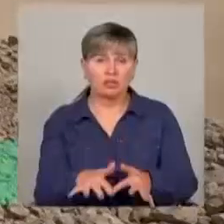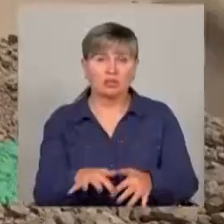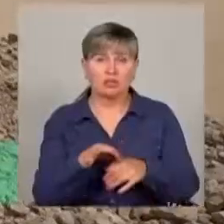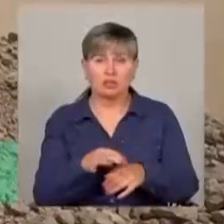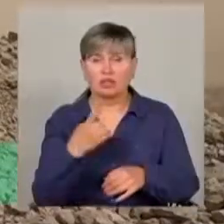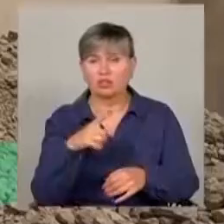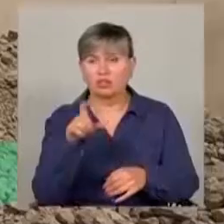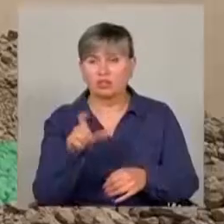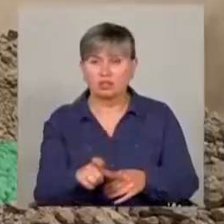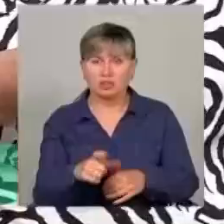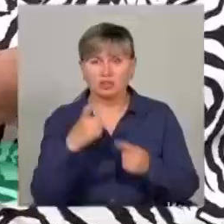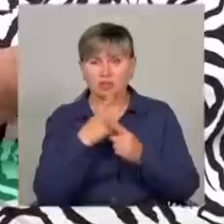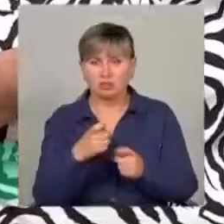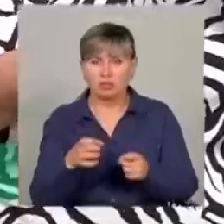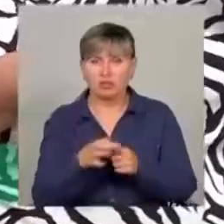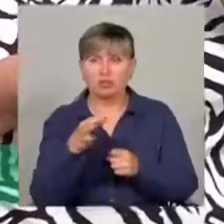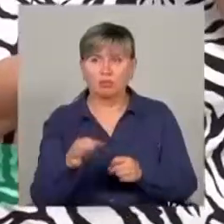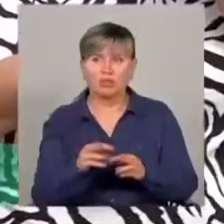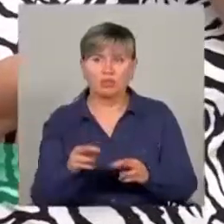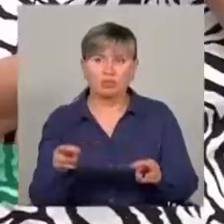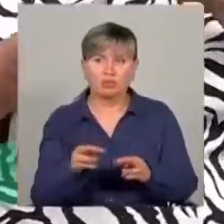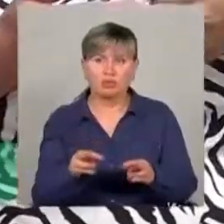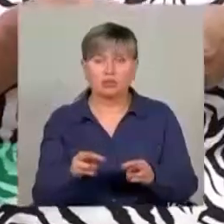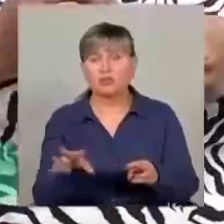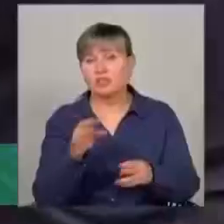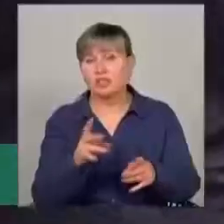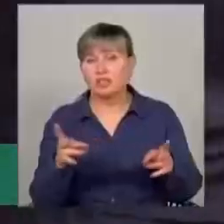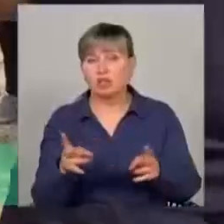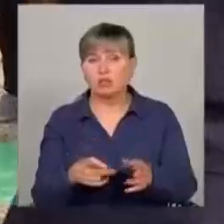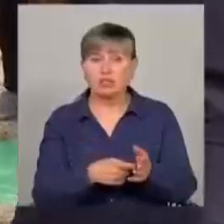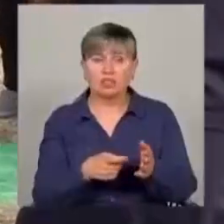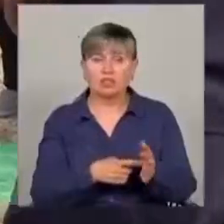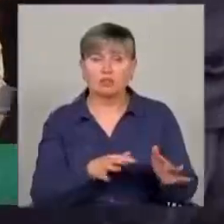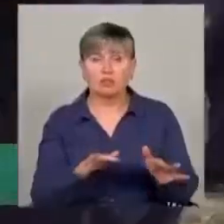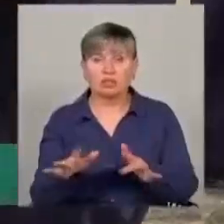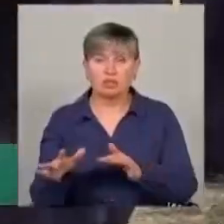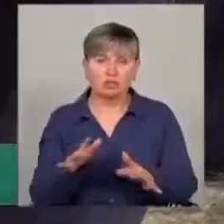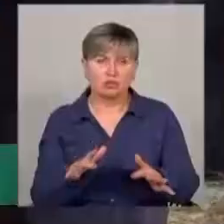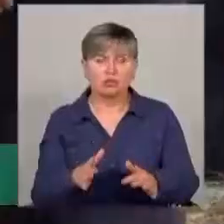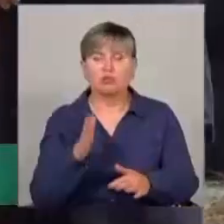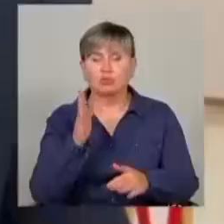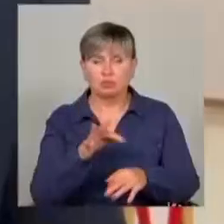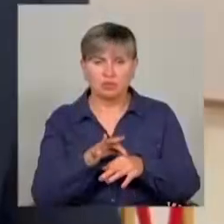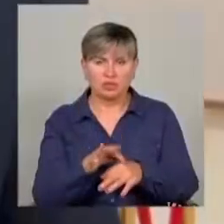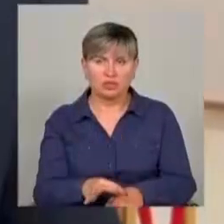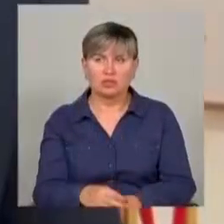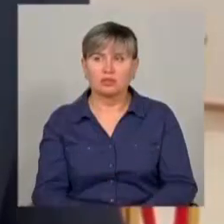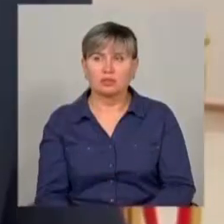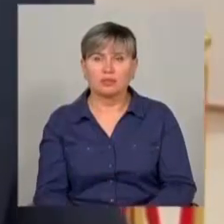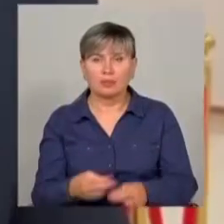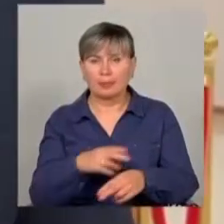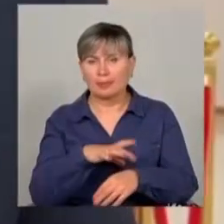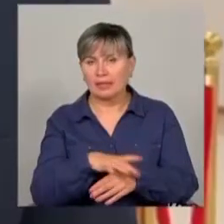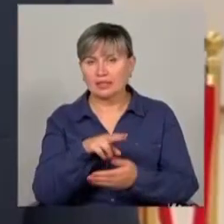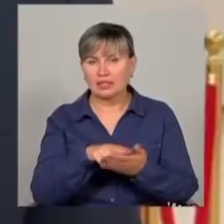один подозреваемый, сообщили в областном департаменте полиции. Все необходимые следственные мероприятия только предстоит провести. Данный факт